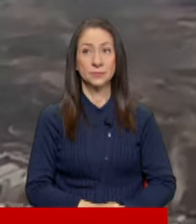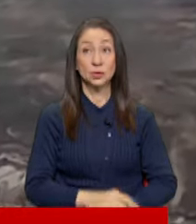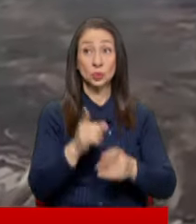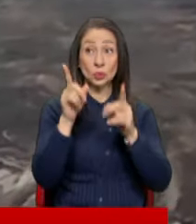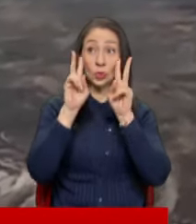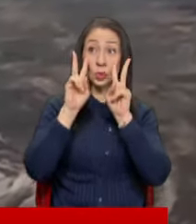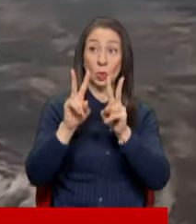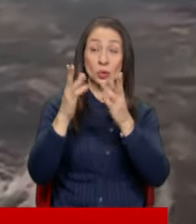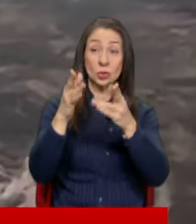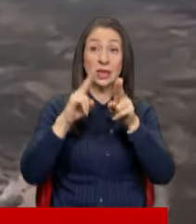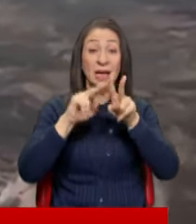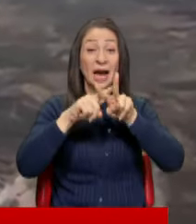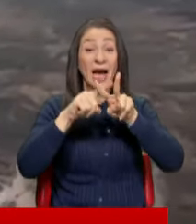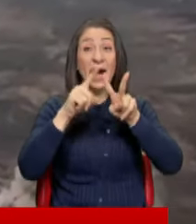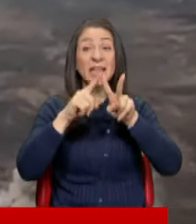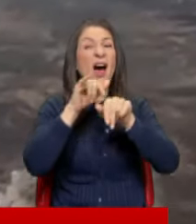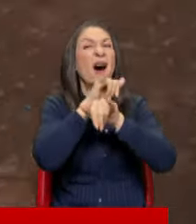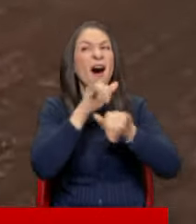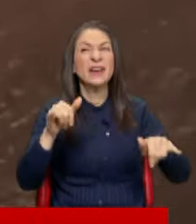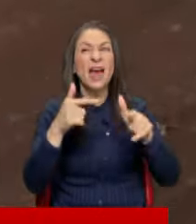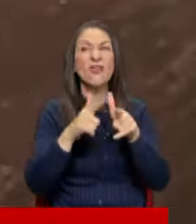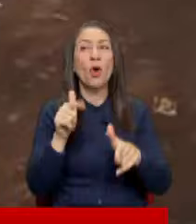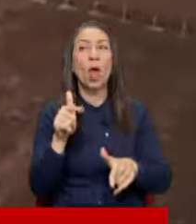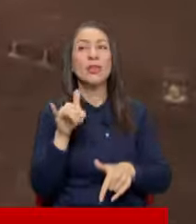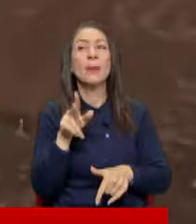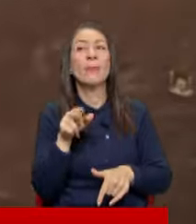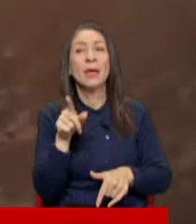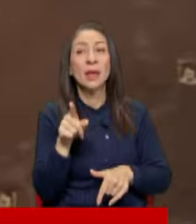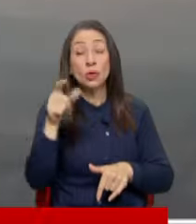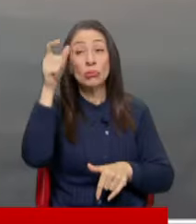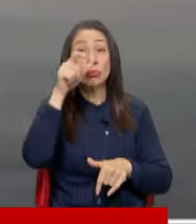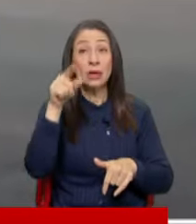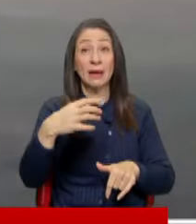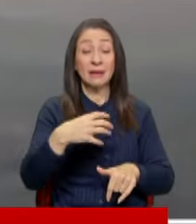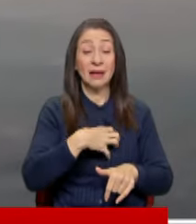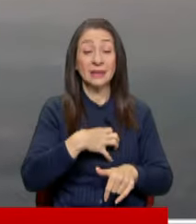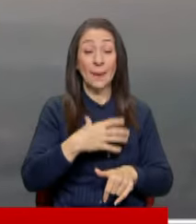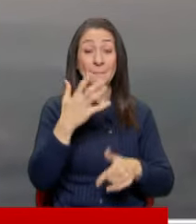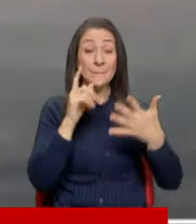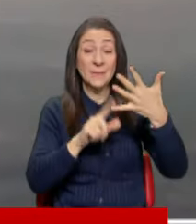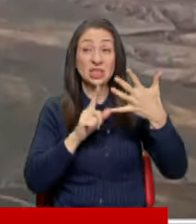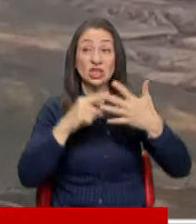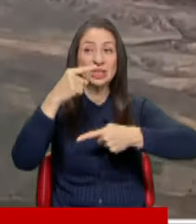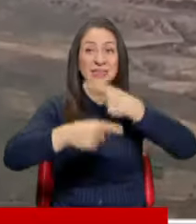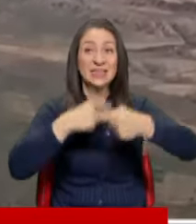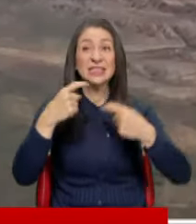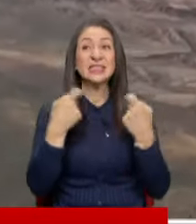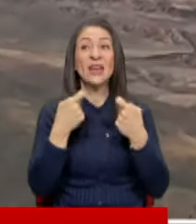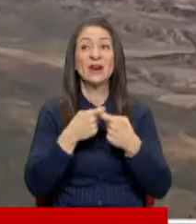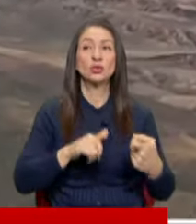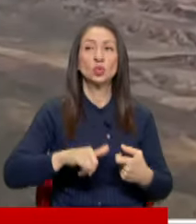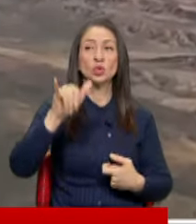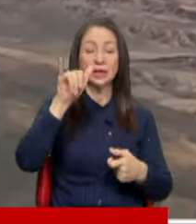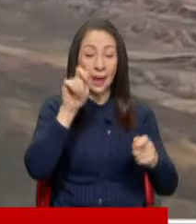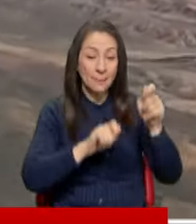şu gördüğünüz Kaan aynı F16 gibi Böylece Türkiye kendi 5 nesil savaş uçağını